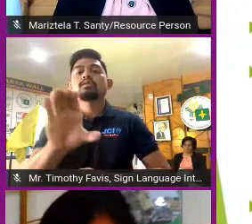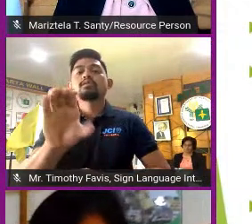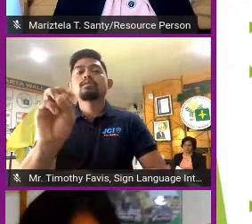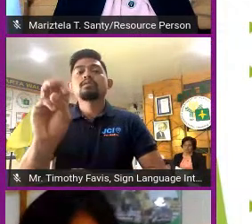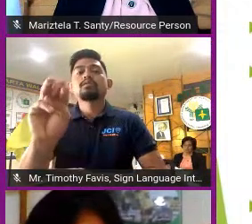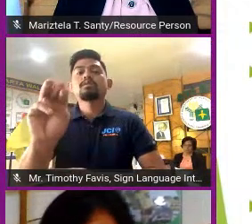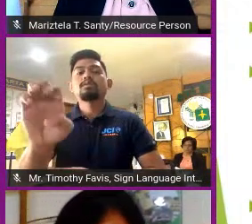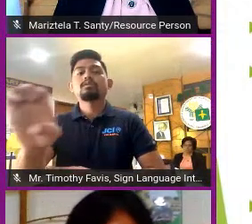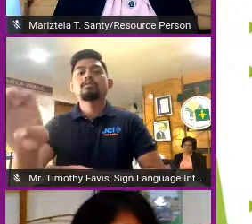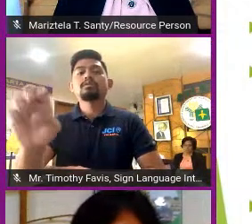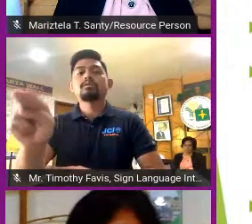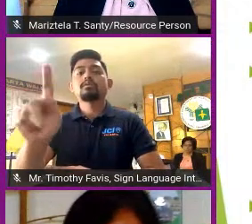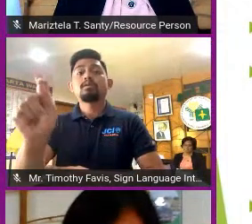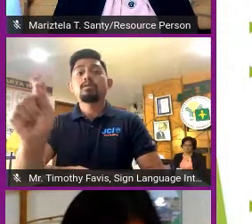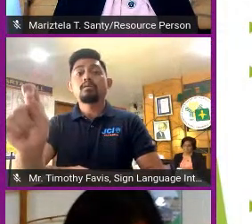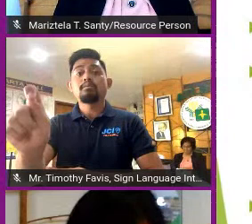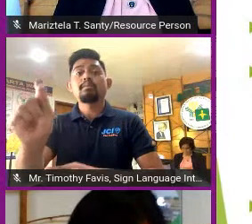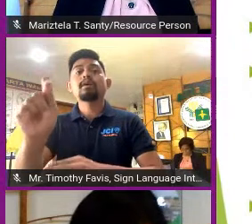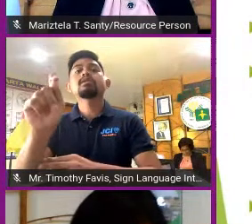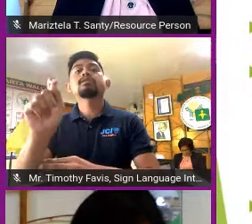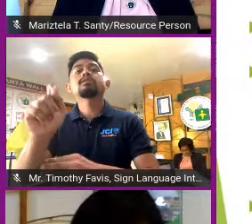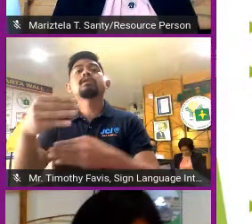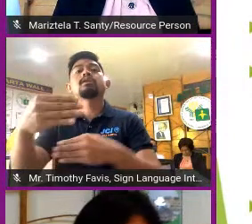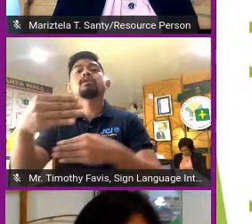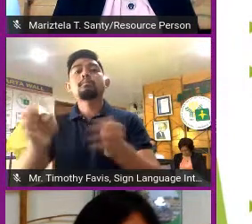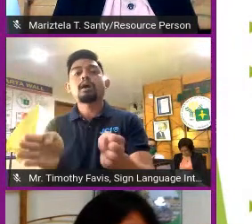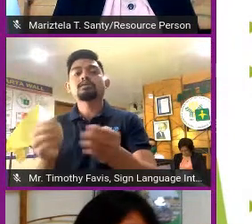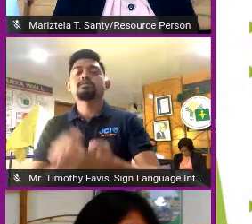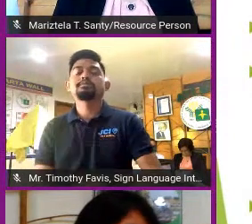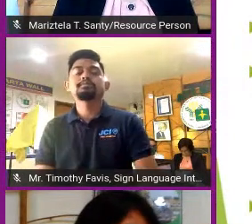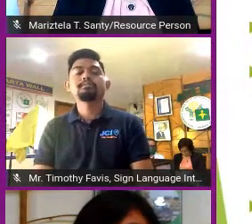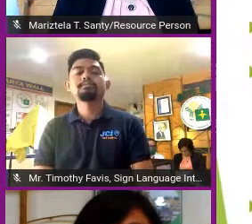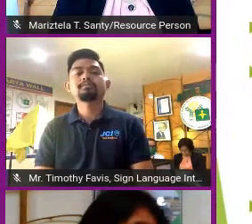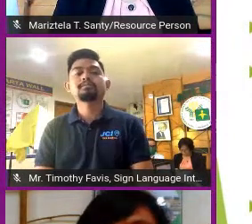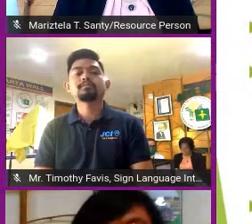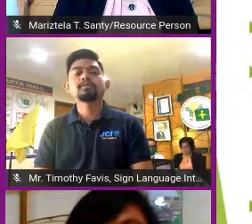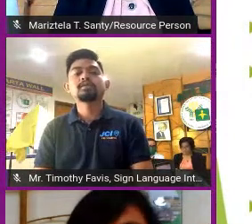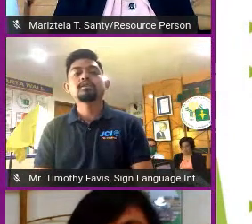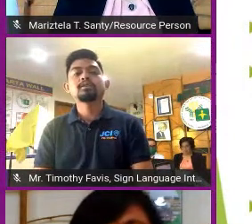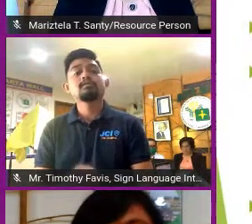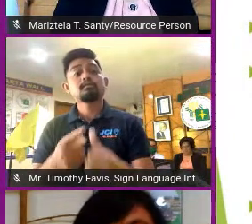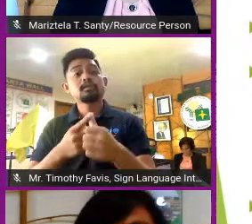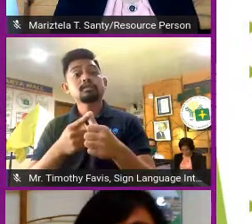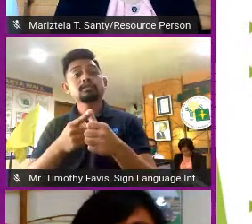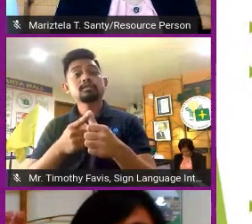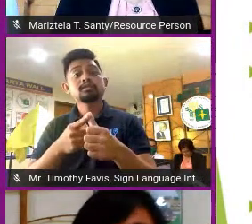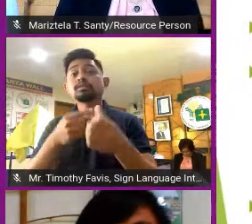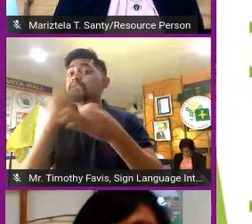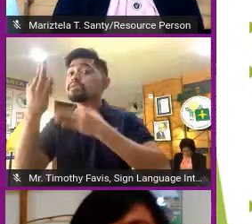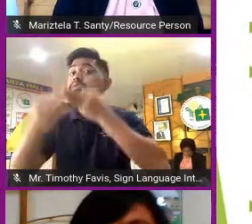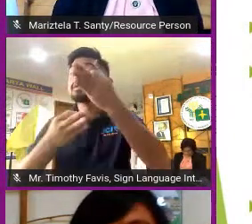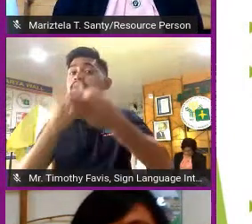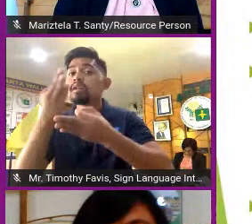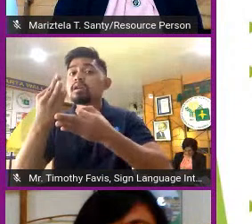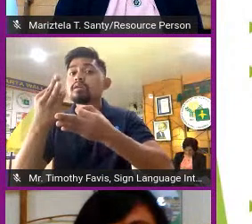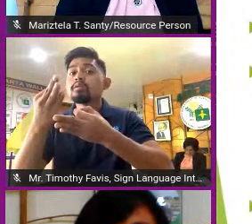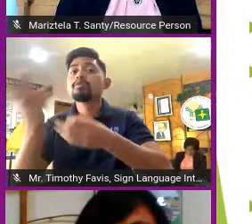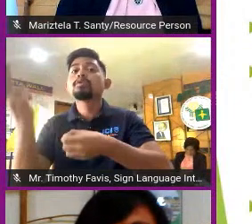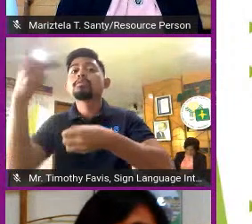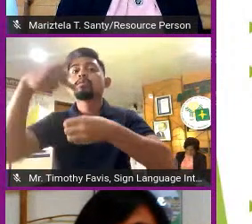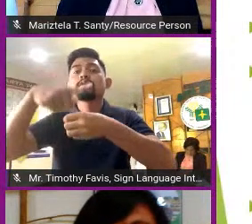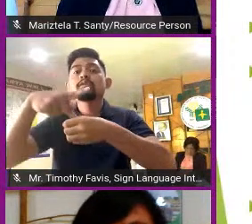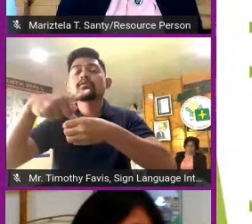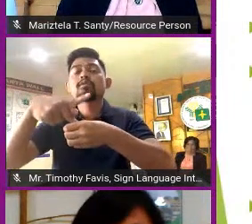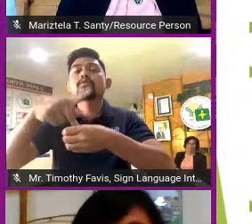na nandito po sa ating FB. So, shout out po sa ating mga participants coming from